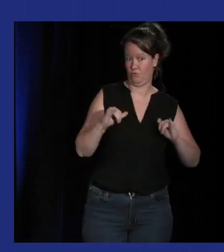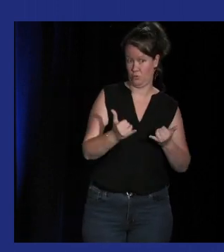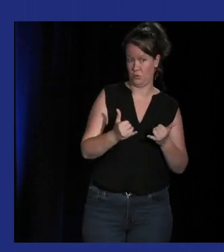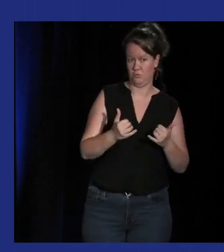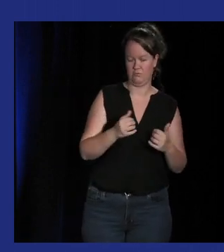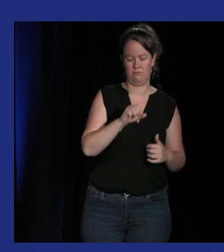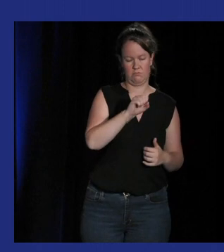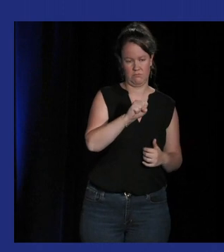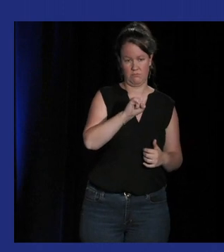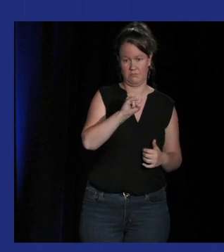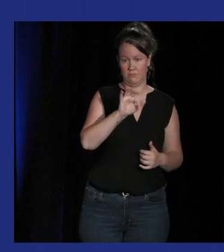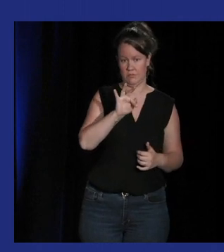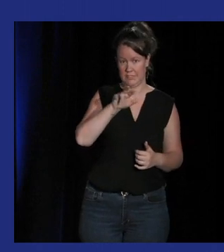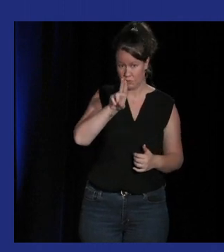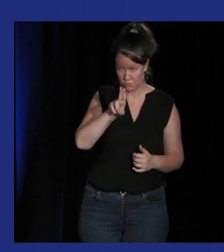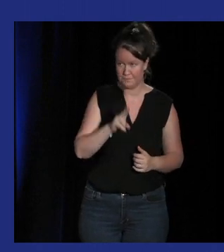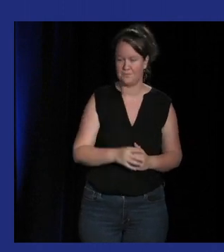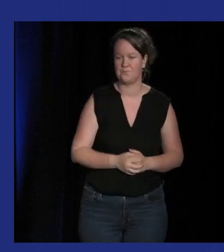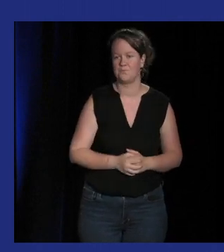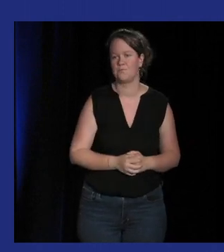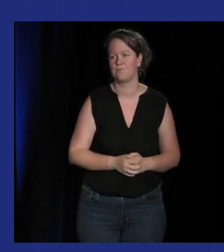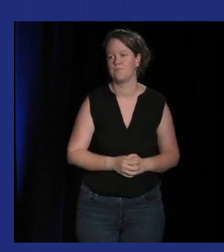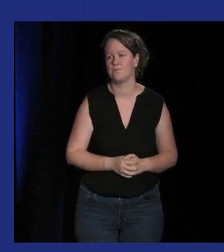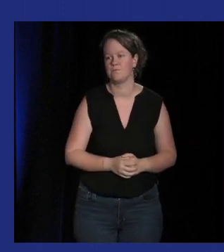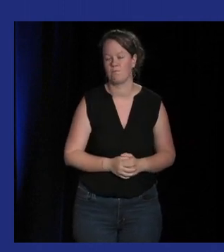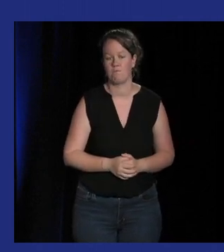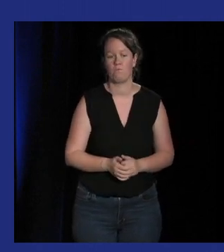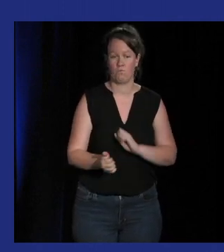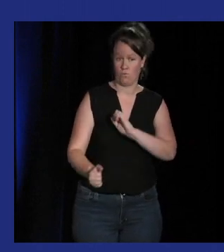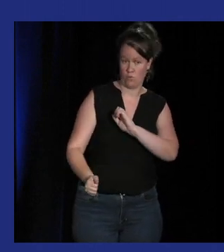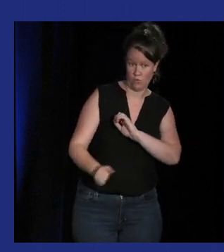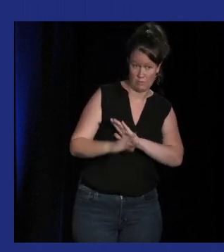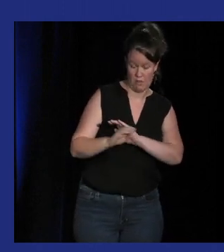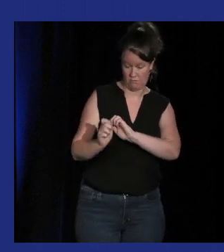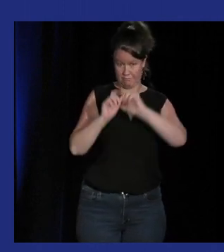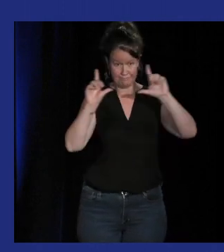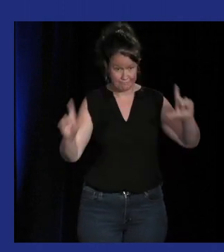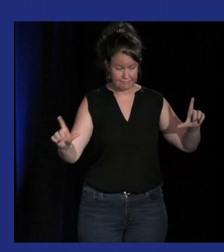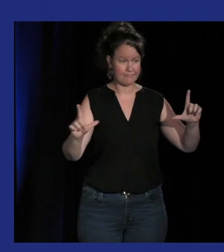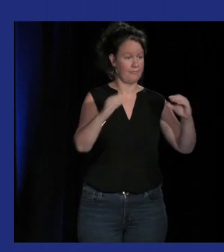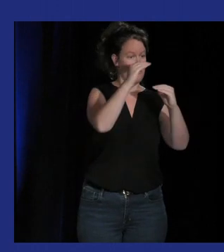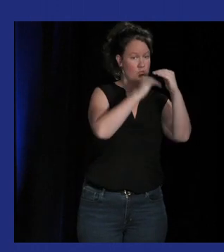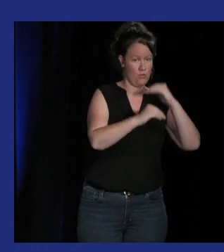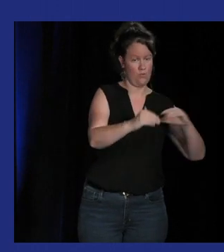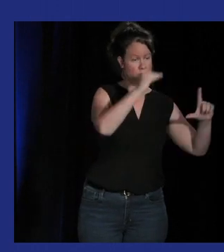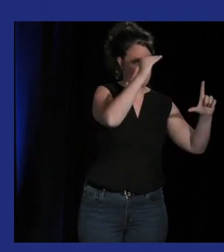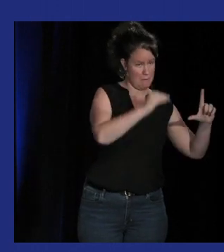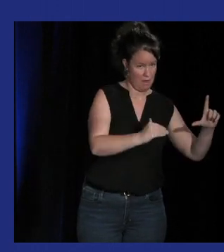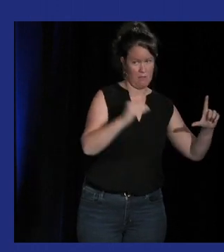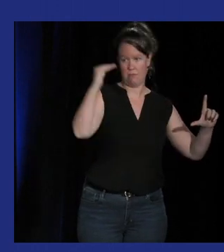ce qui est ce qui est menu interface utilisateur tous les sons comme ça ça va être des